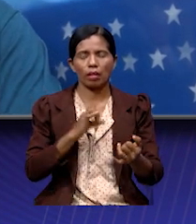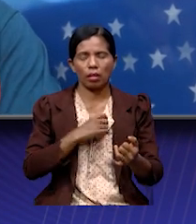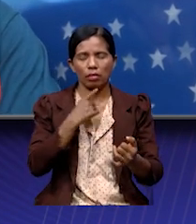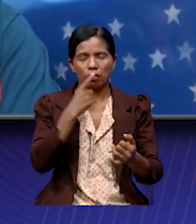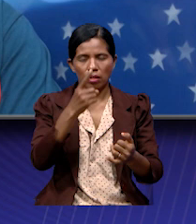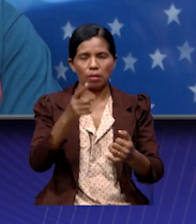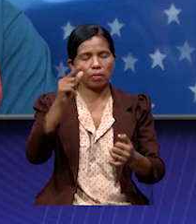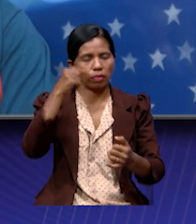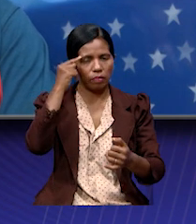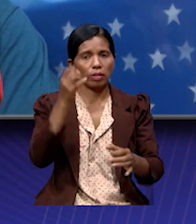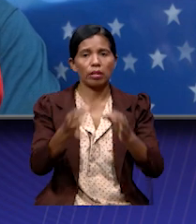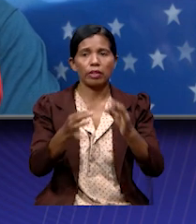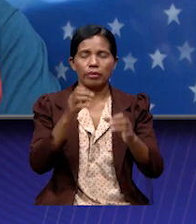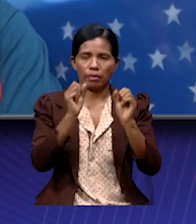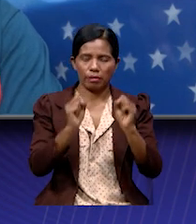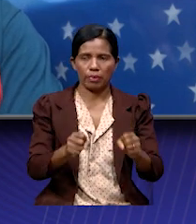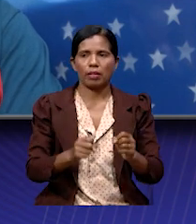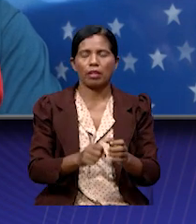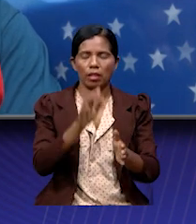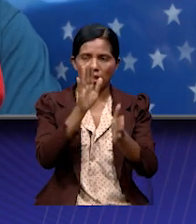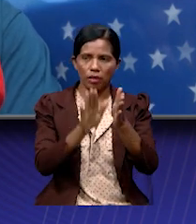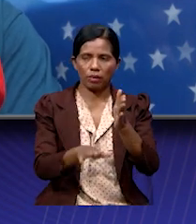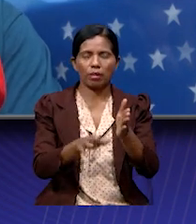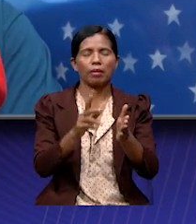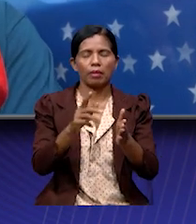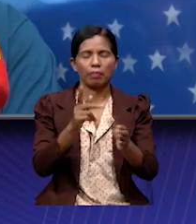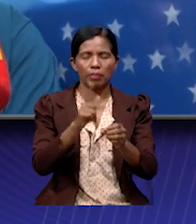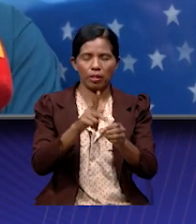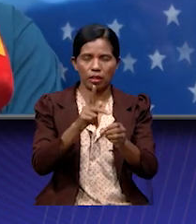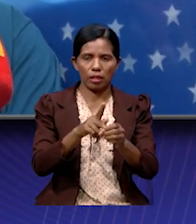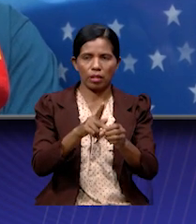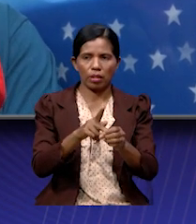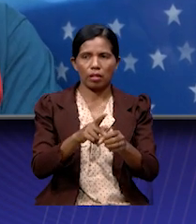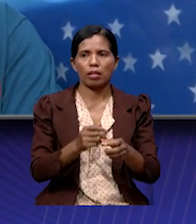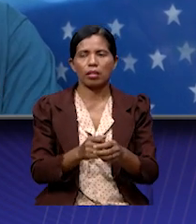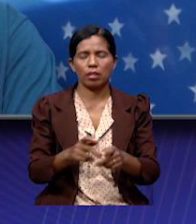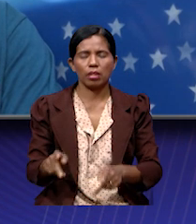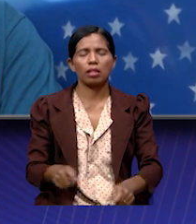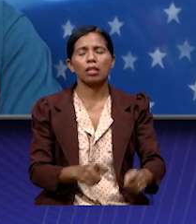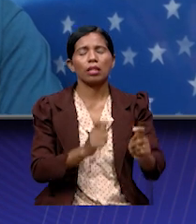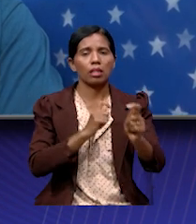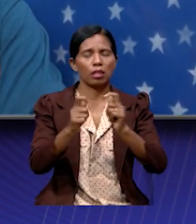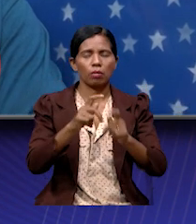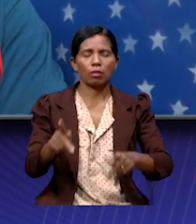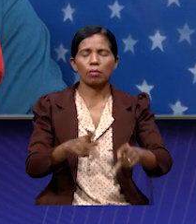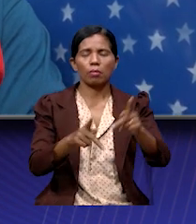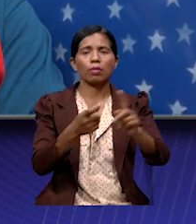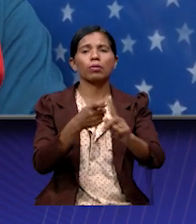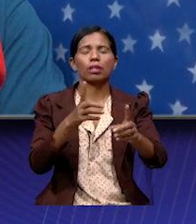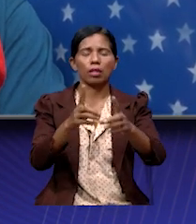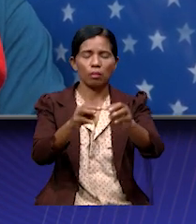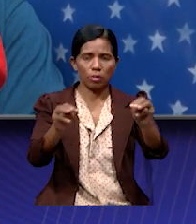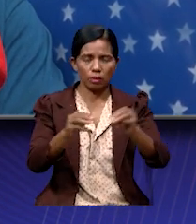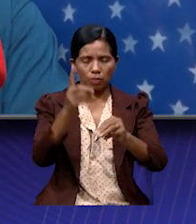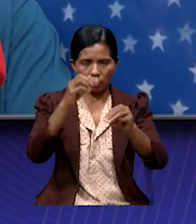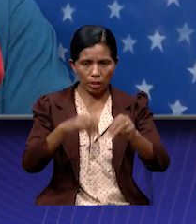gobernur sebele karik hatung tok be mina ni folin ba tamba ami agora transport publik usi be distritu maya be kapital ne desa ras